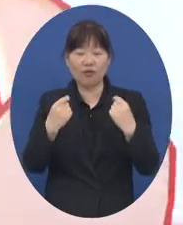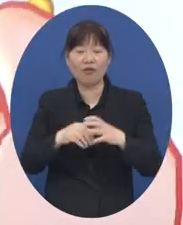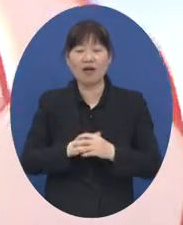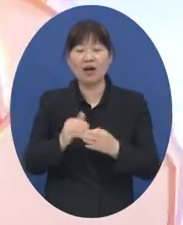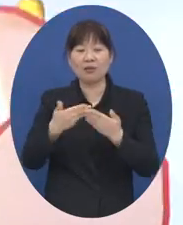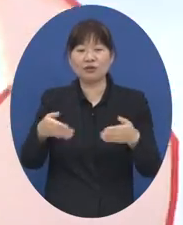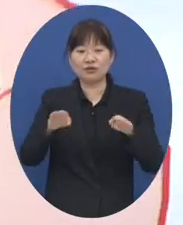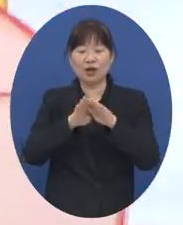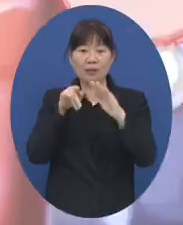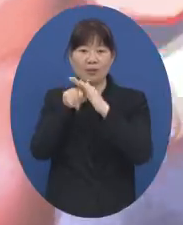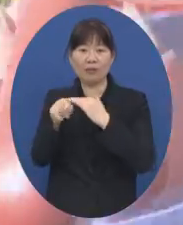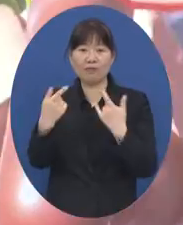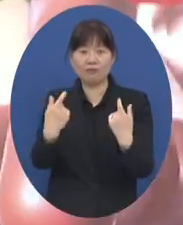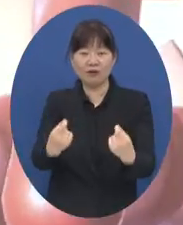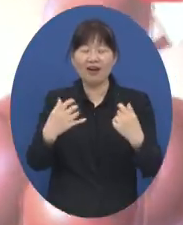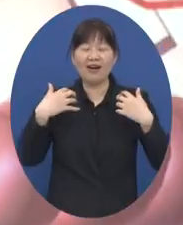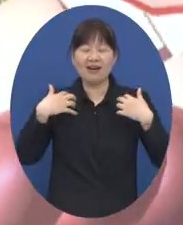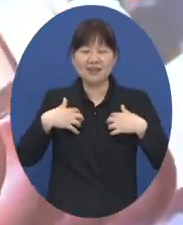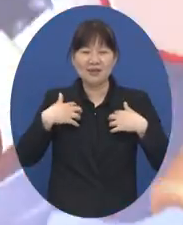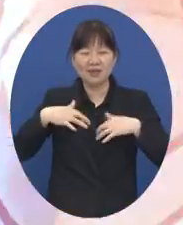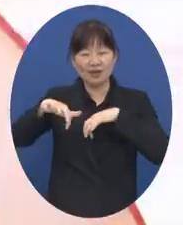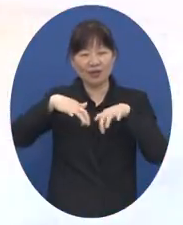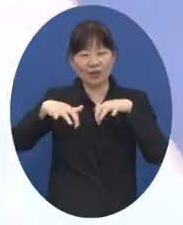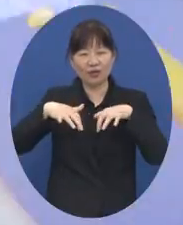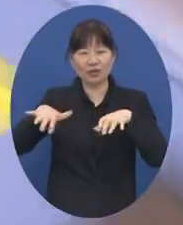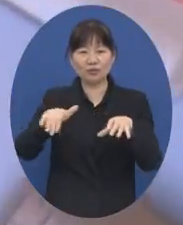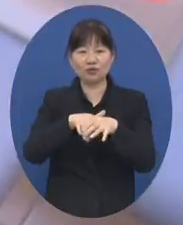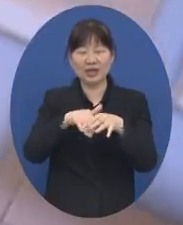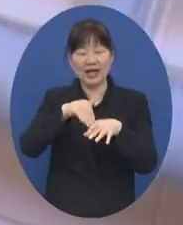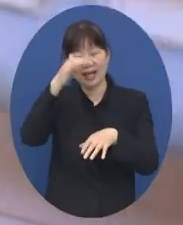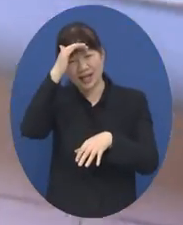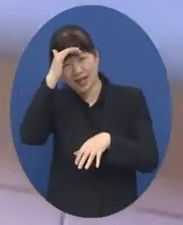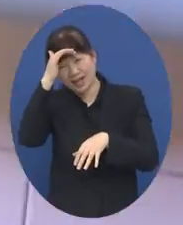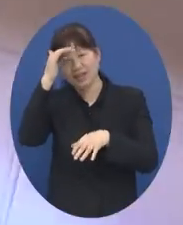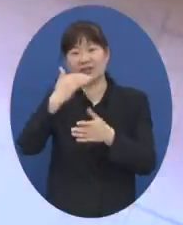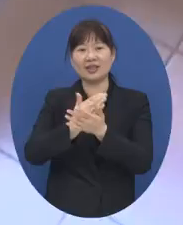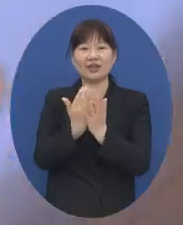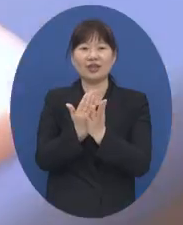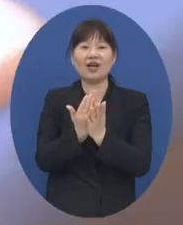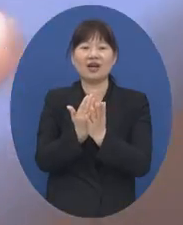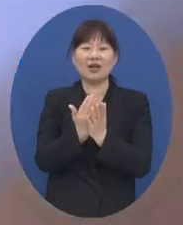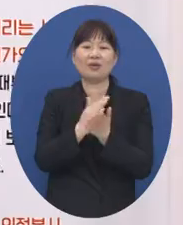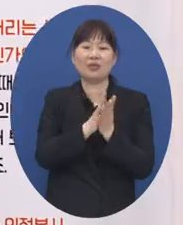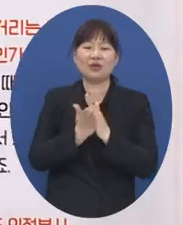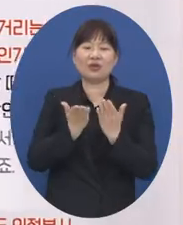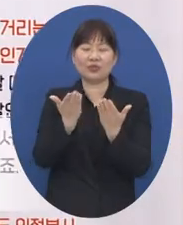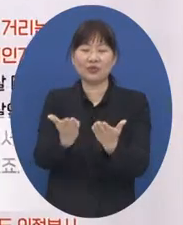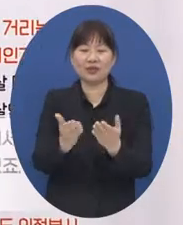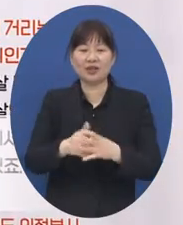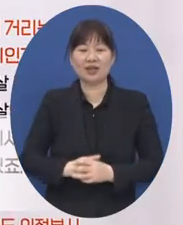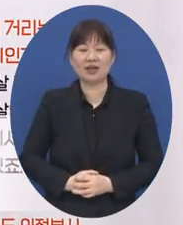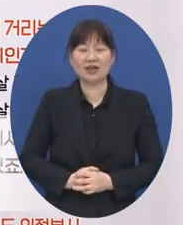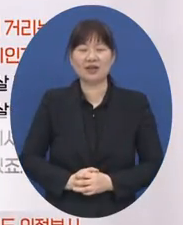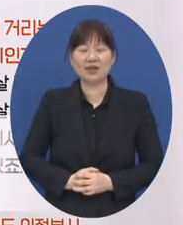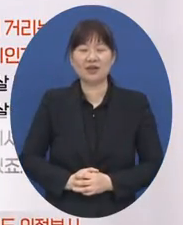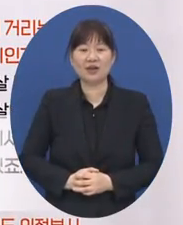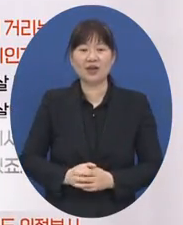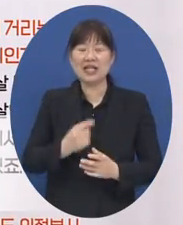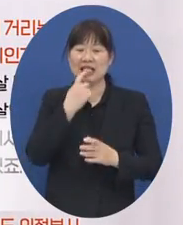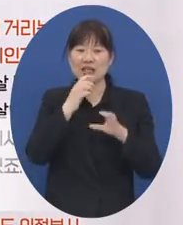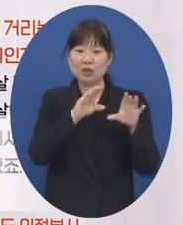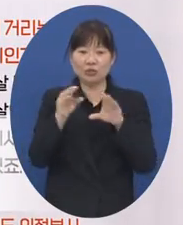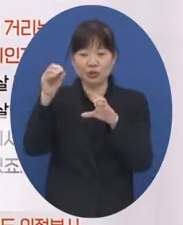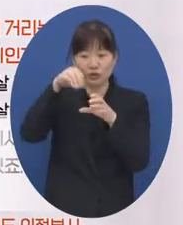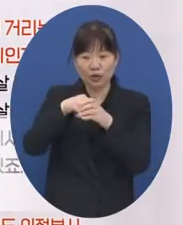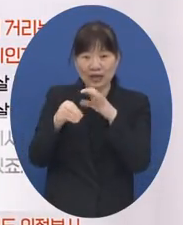마치 미술관에 간것 마냥 재미나게 거리 문화를 즐기게 다양한 변화를 줬습니다. 예, 두부 들어갑니다. 두부